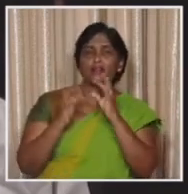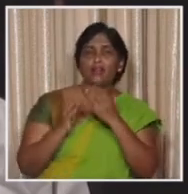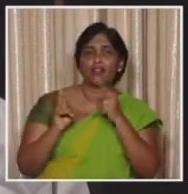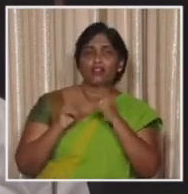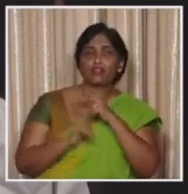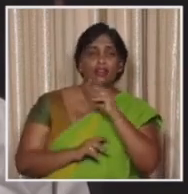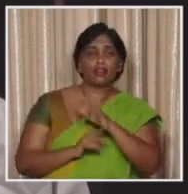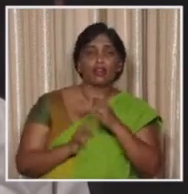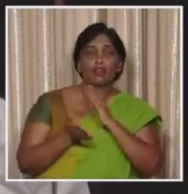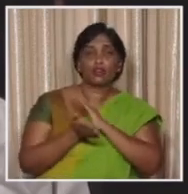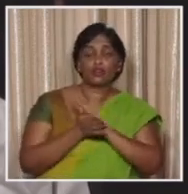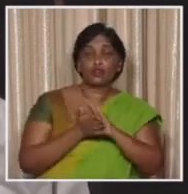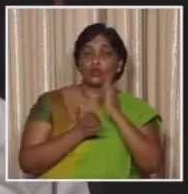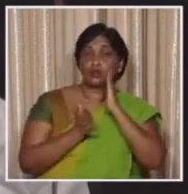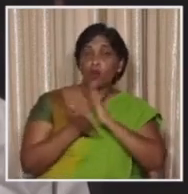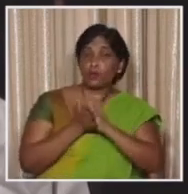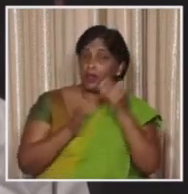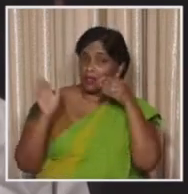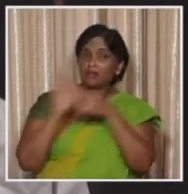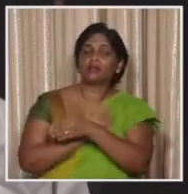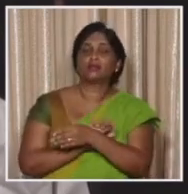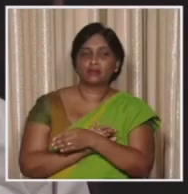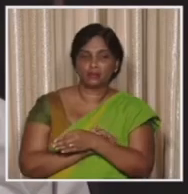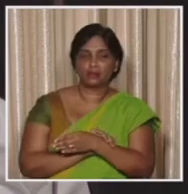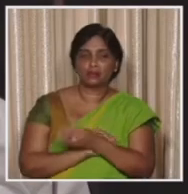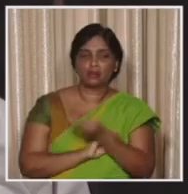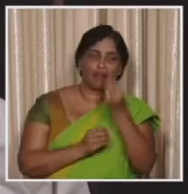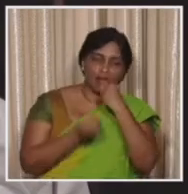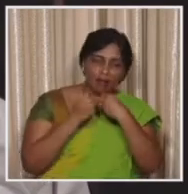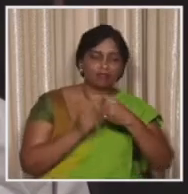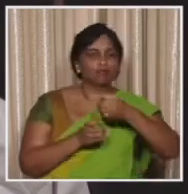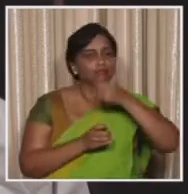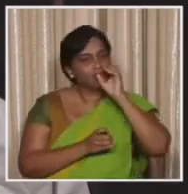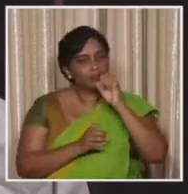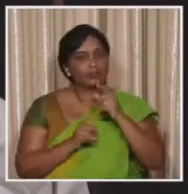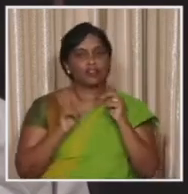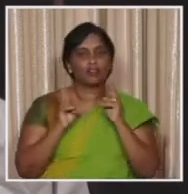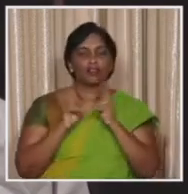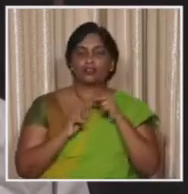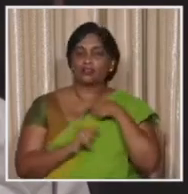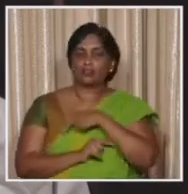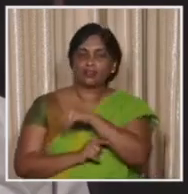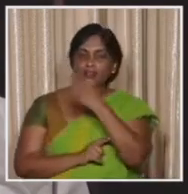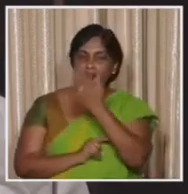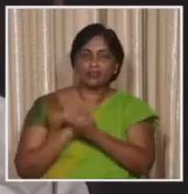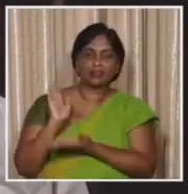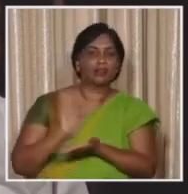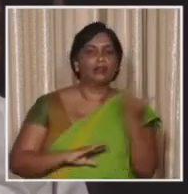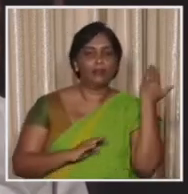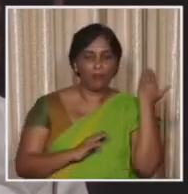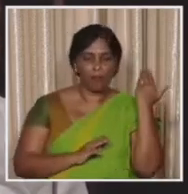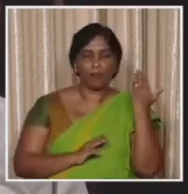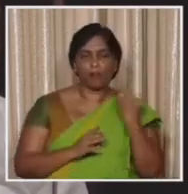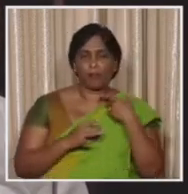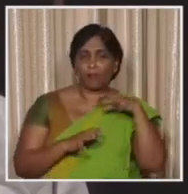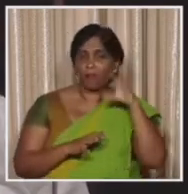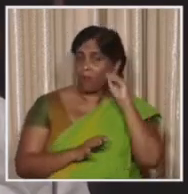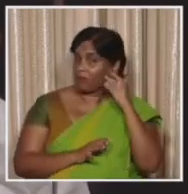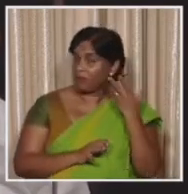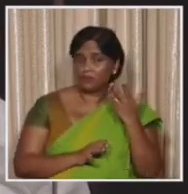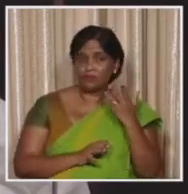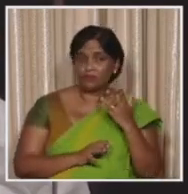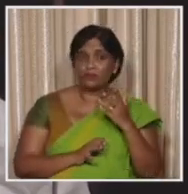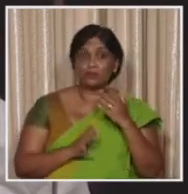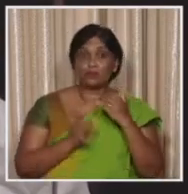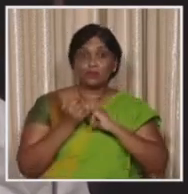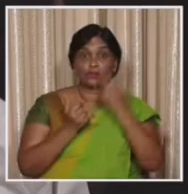Nih me sudah restoran tegak toilet gini. Ia me toriya monariya kala monariya bila itu toilet tegar hil. Itu ni ingyai. Mar dehernya bay